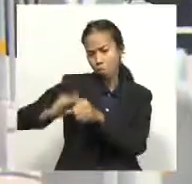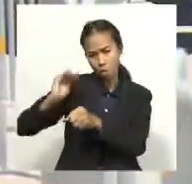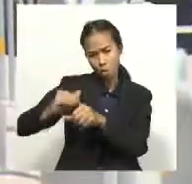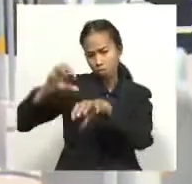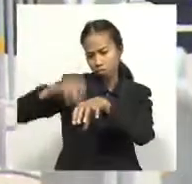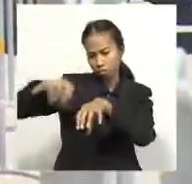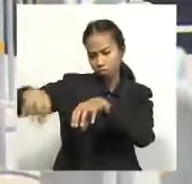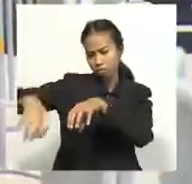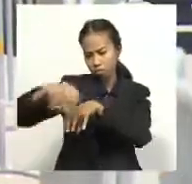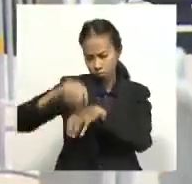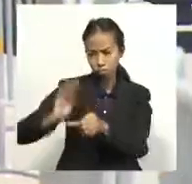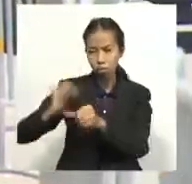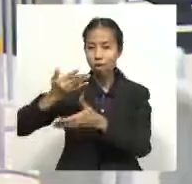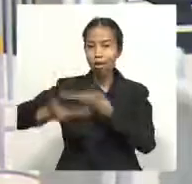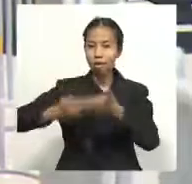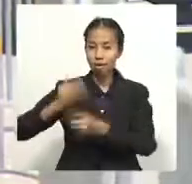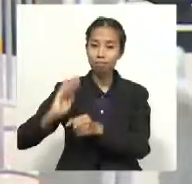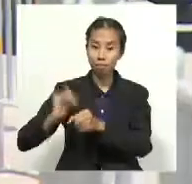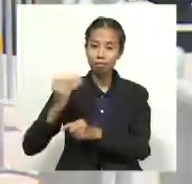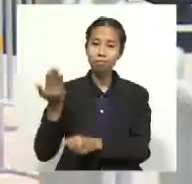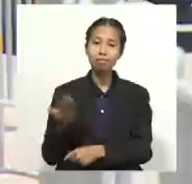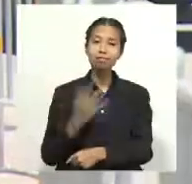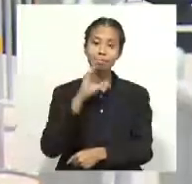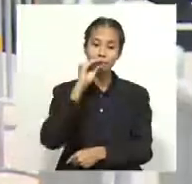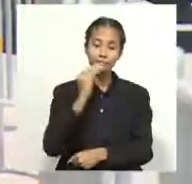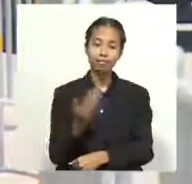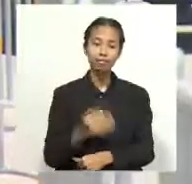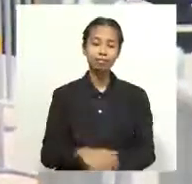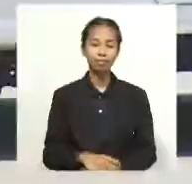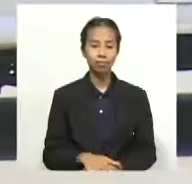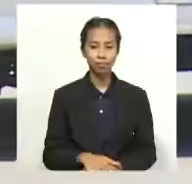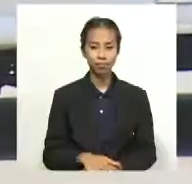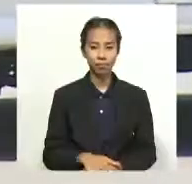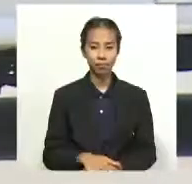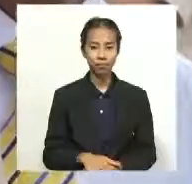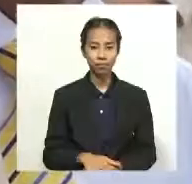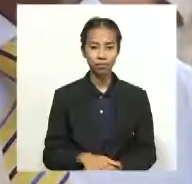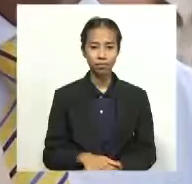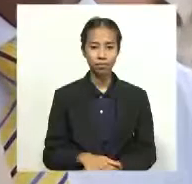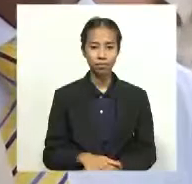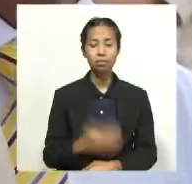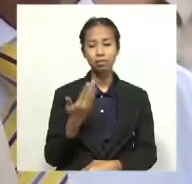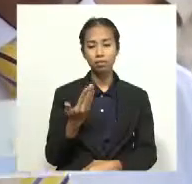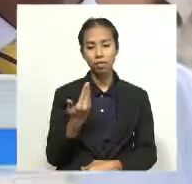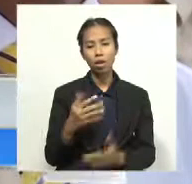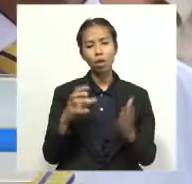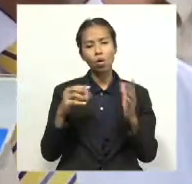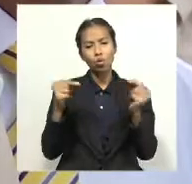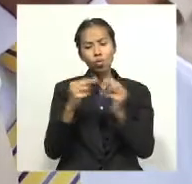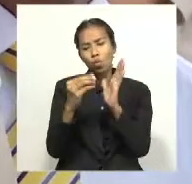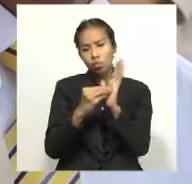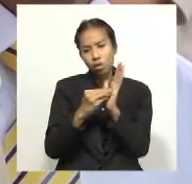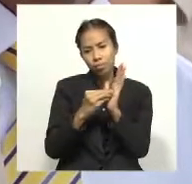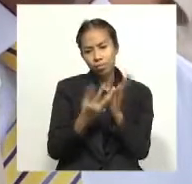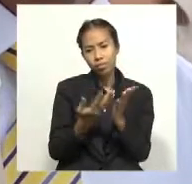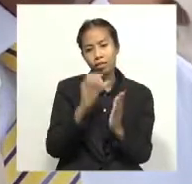ำหรับผู้ค้าทุกรายอย่างแน่นอนไปฟังเสียงท่านรองผู้ว่ากทม.ค่ะ ทางกทม.เนี่ยไม่ได้ดูแลเดี๋ยวเราเรียนจริงว่าเรา